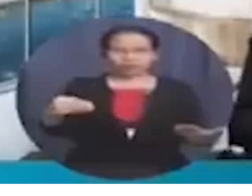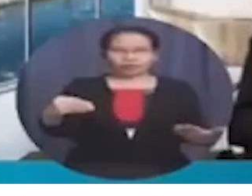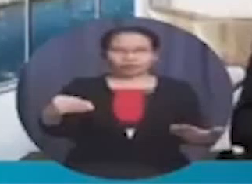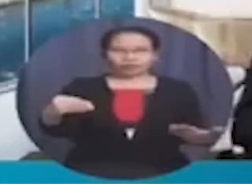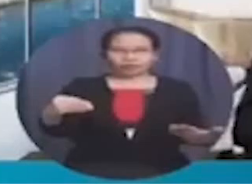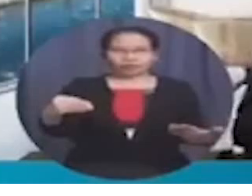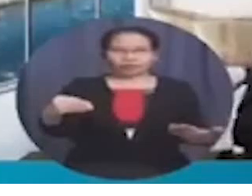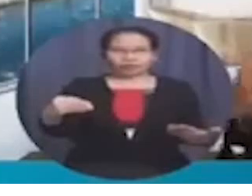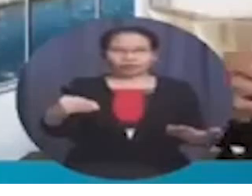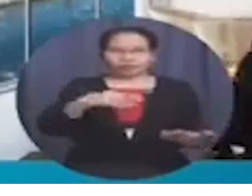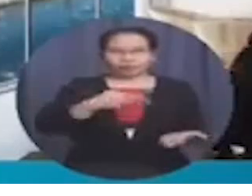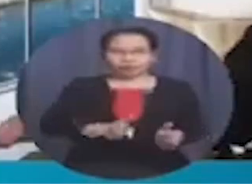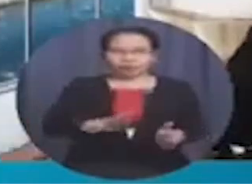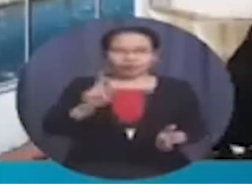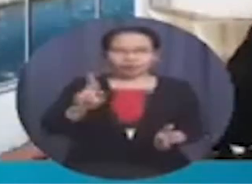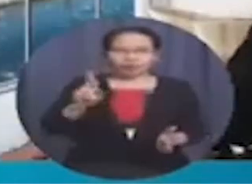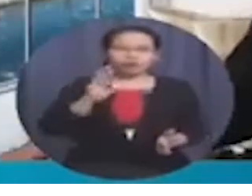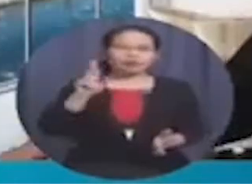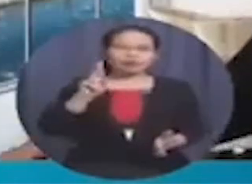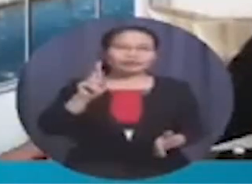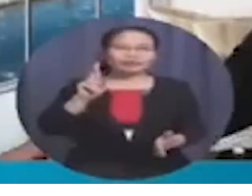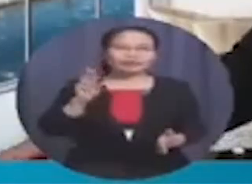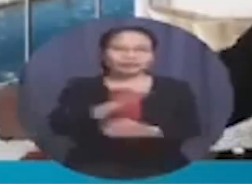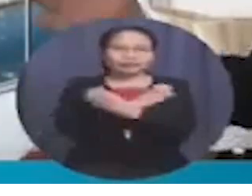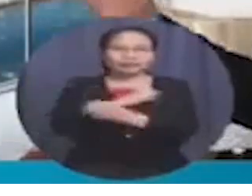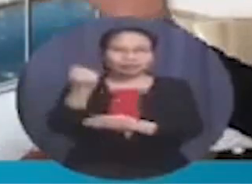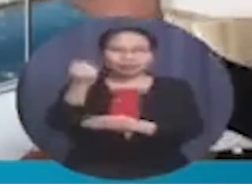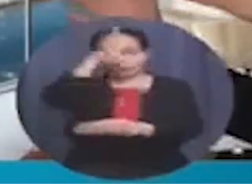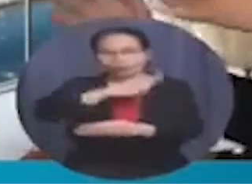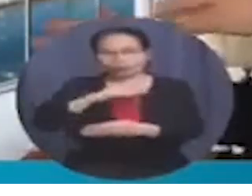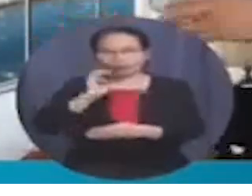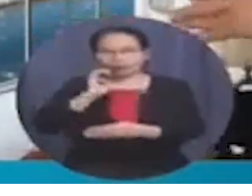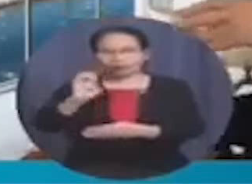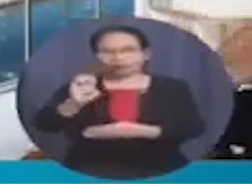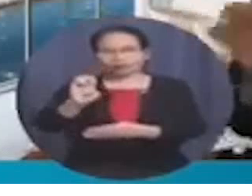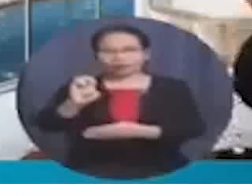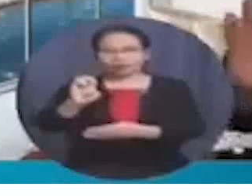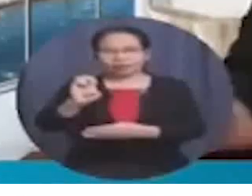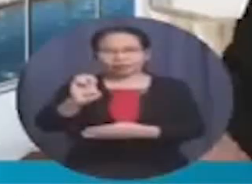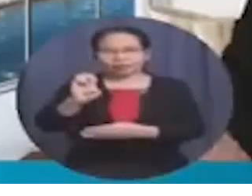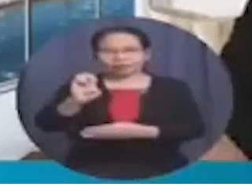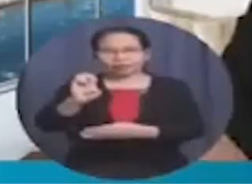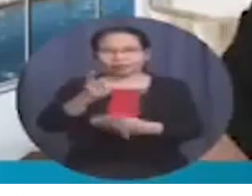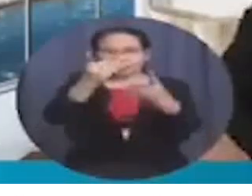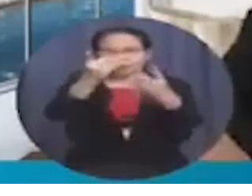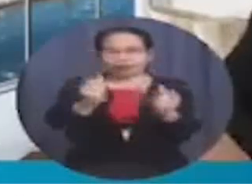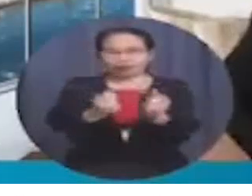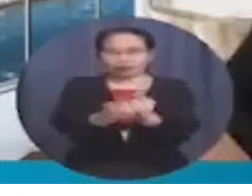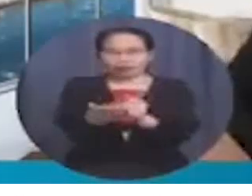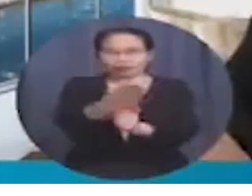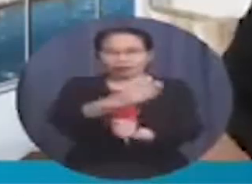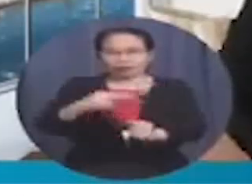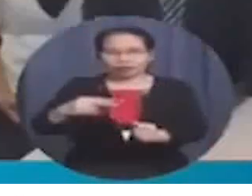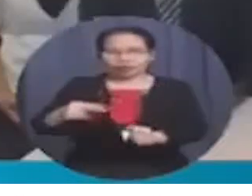sa'yo. Pwede ba yon? Ngayong gabi, ang kasiping ko si kumpare, pero huwag kang magseselos dahil